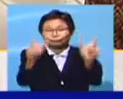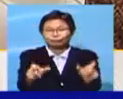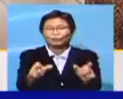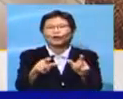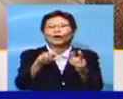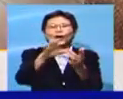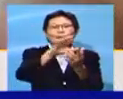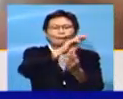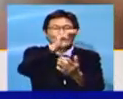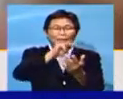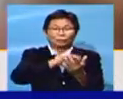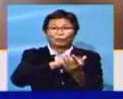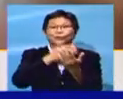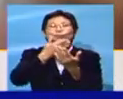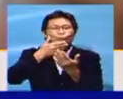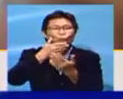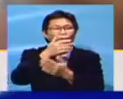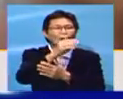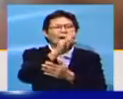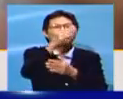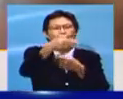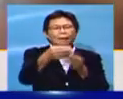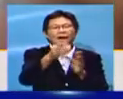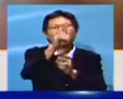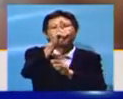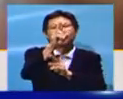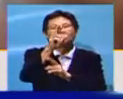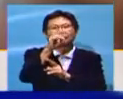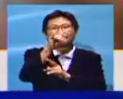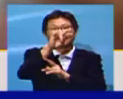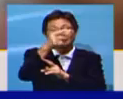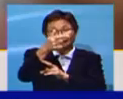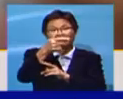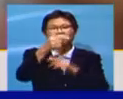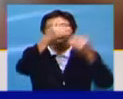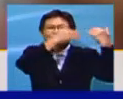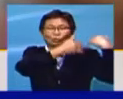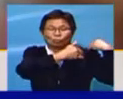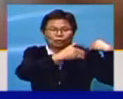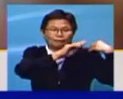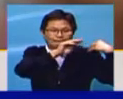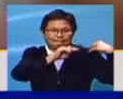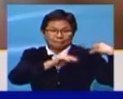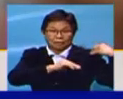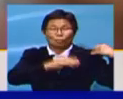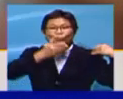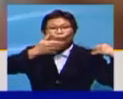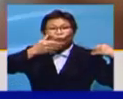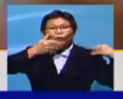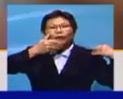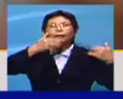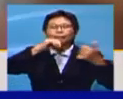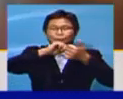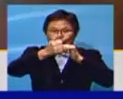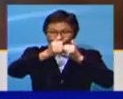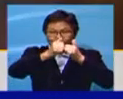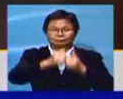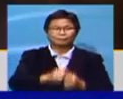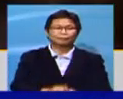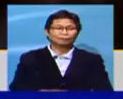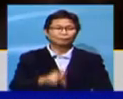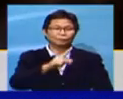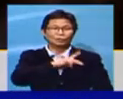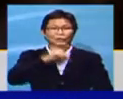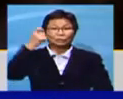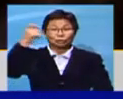muda iaitu Adun Balai Ringin snodin lawan yang memegang jawatan sebagai Menteri muda belia dan sukan